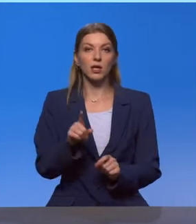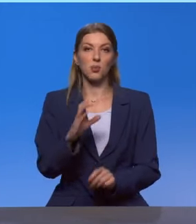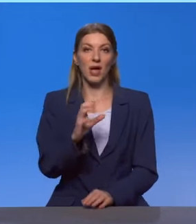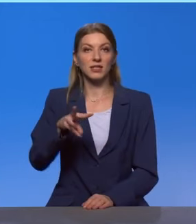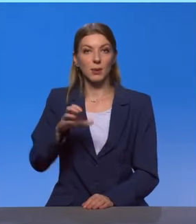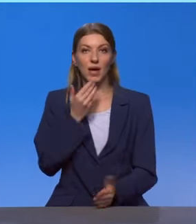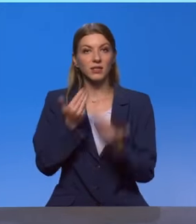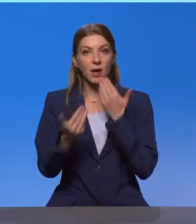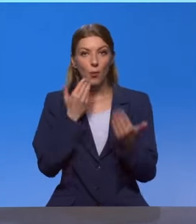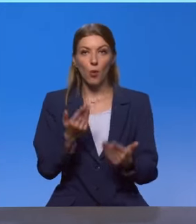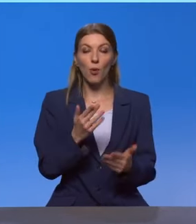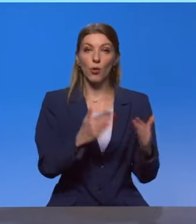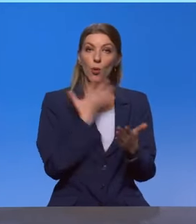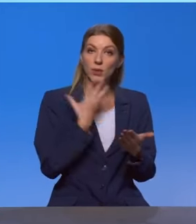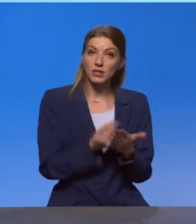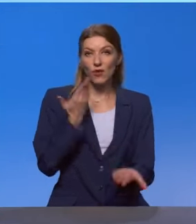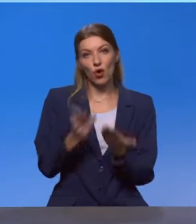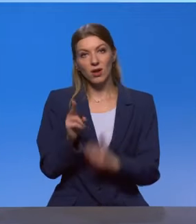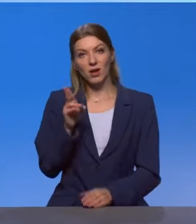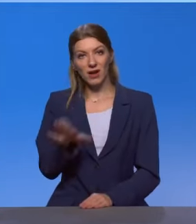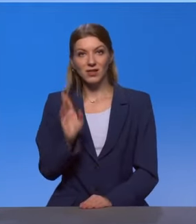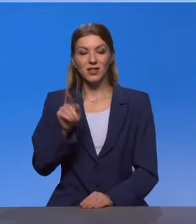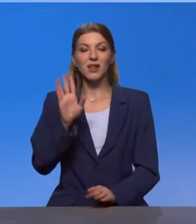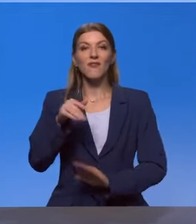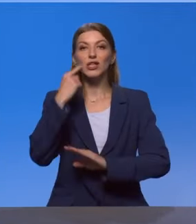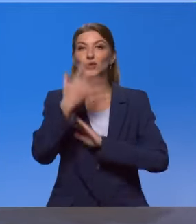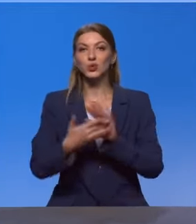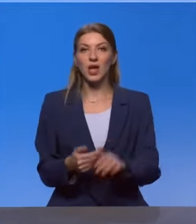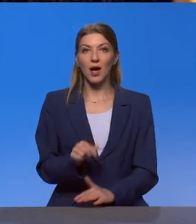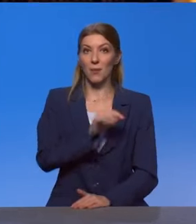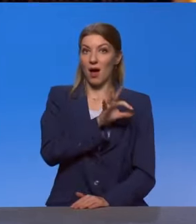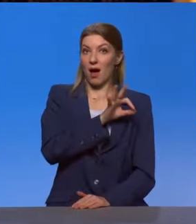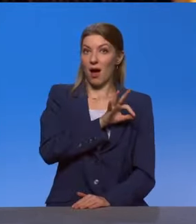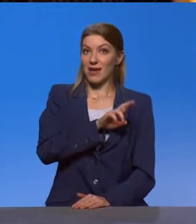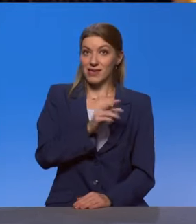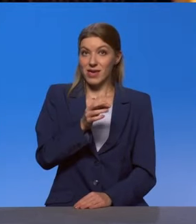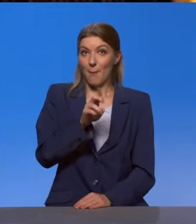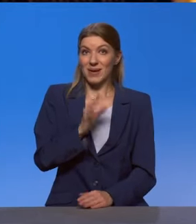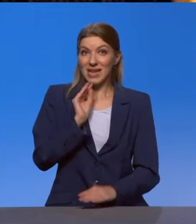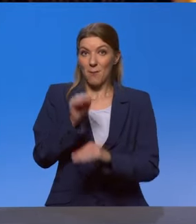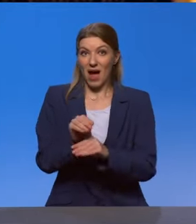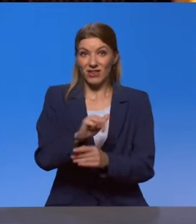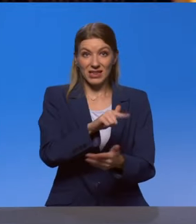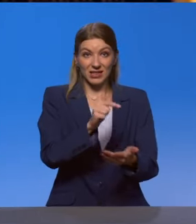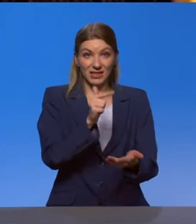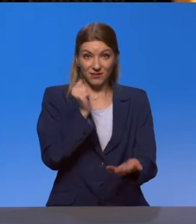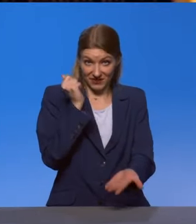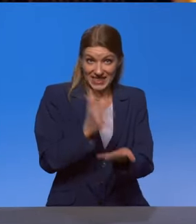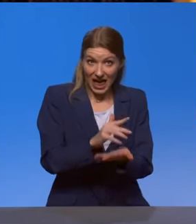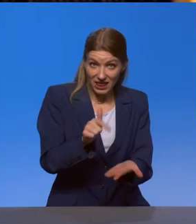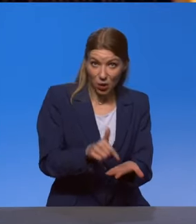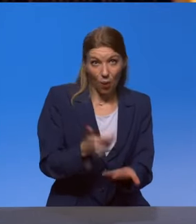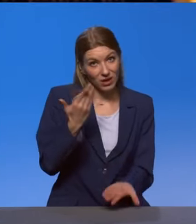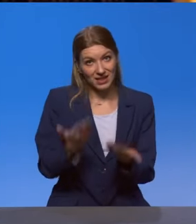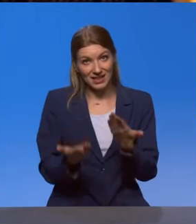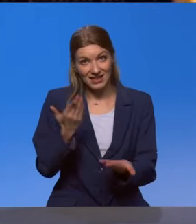Давайте выясним, сколько у нас приверженцев одного и другого стиля жизни. Я бы добавил в центре города. Или? Нет, просто частный дом